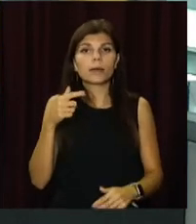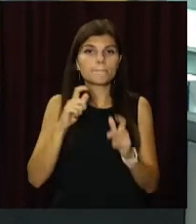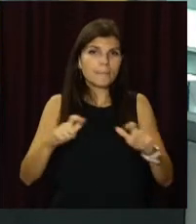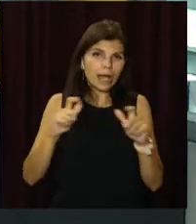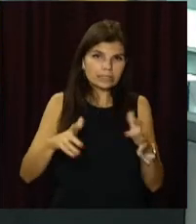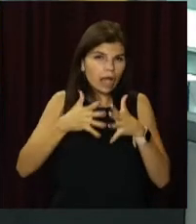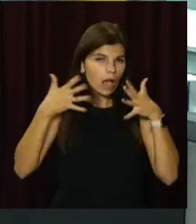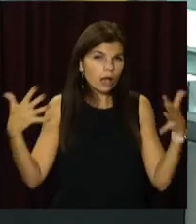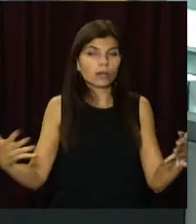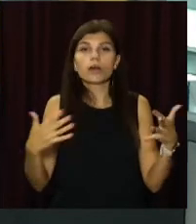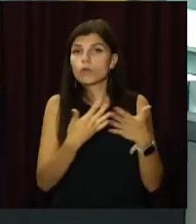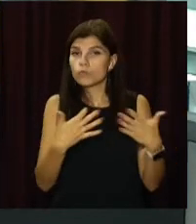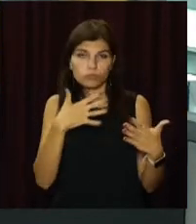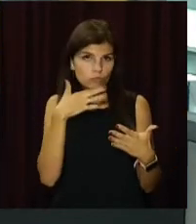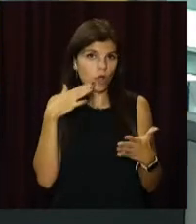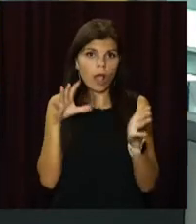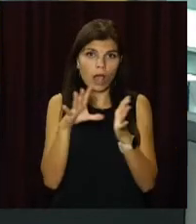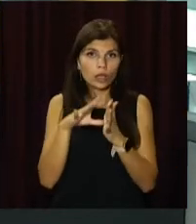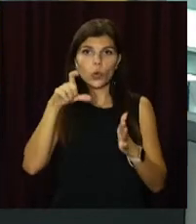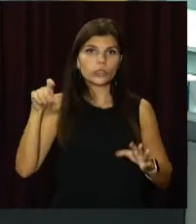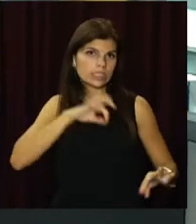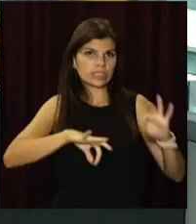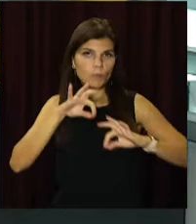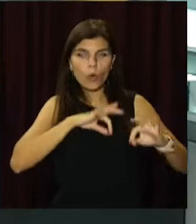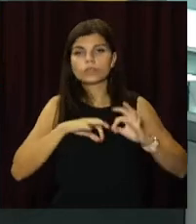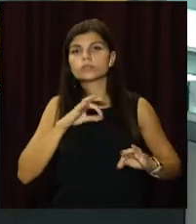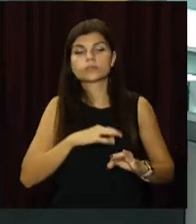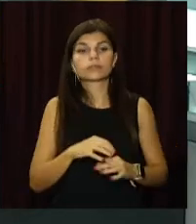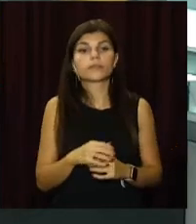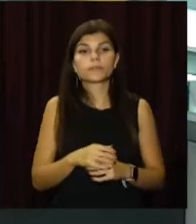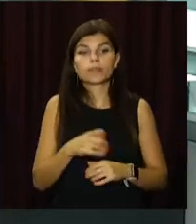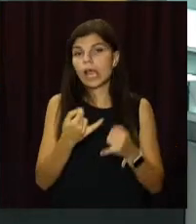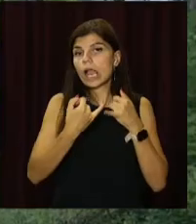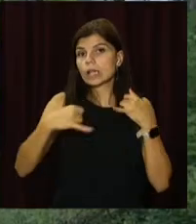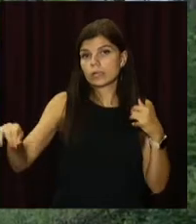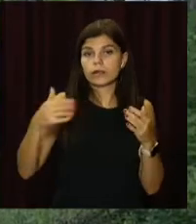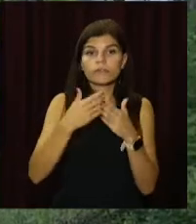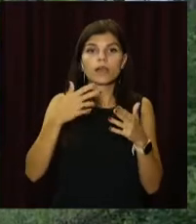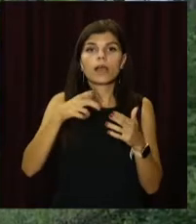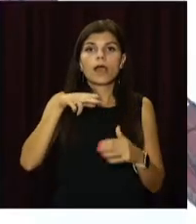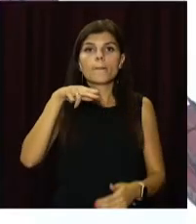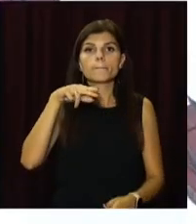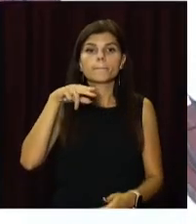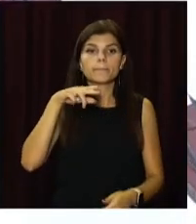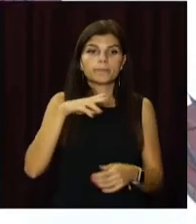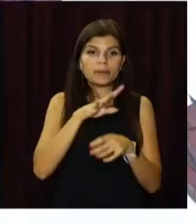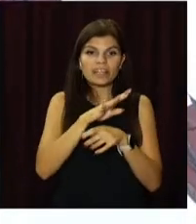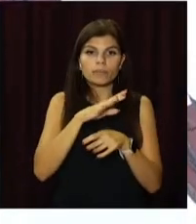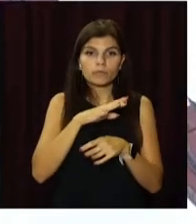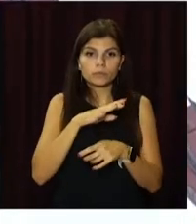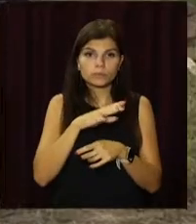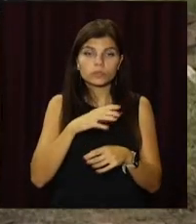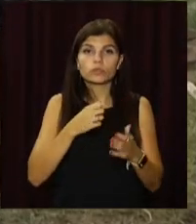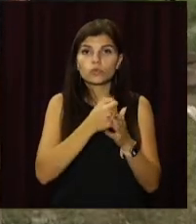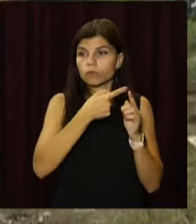Загалом понад 100 000 споживачів, йдеться в повідомленні облдержадміністрації. Лінія від Придніпровської ТЕС до підстанції Возлова.